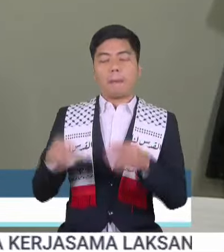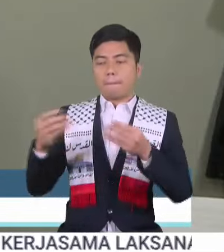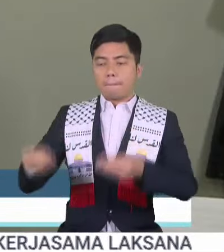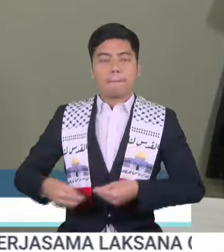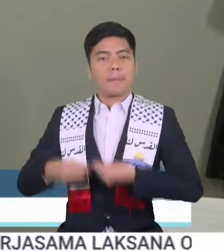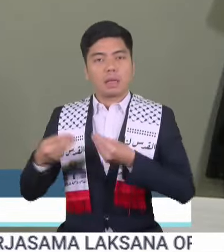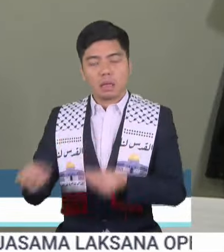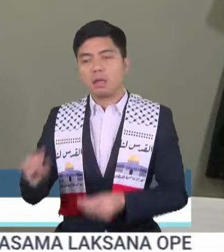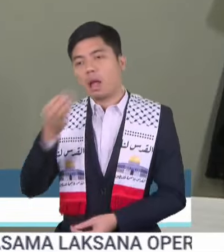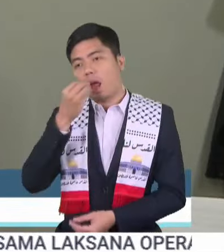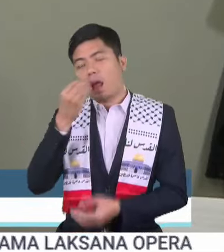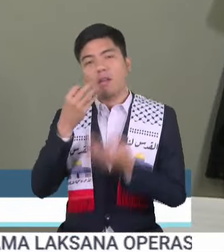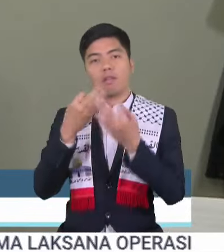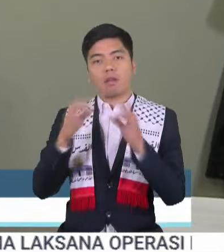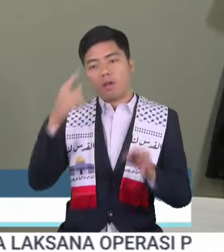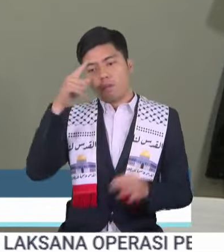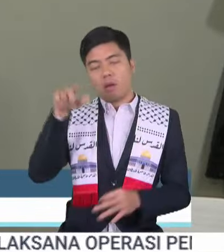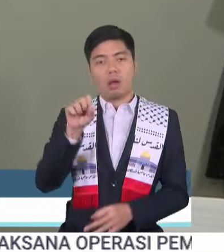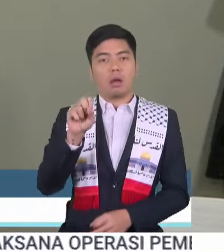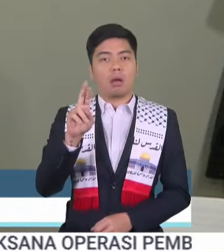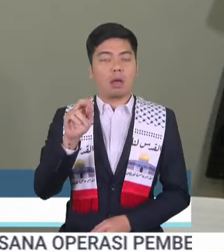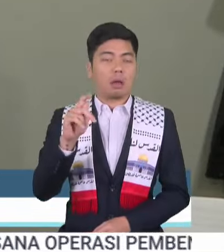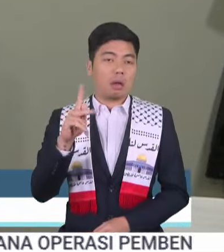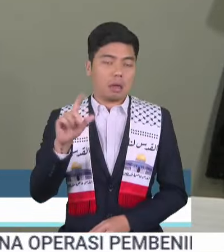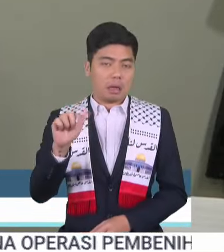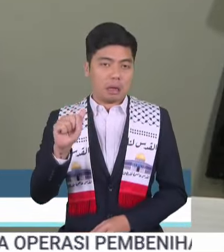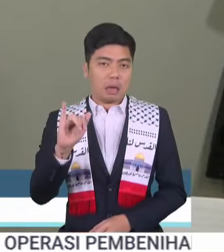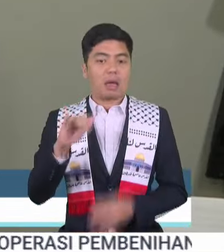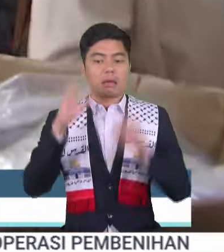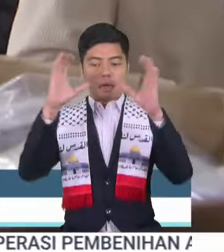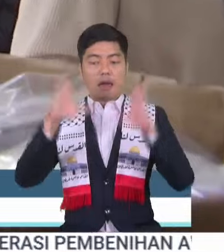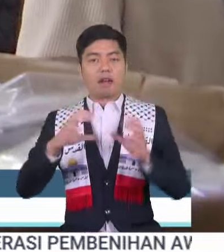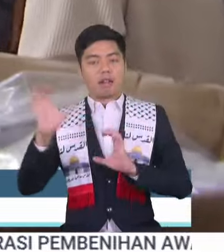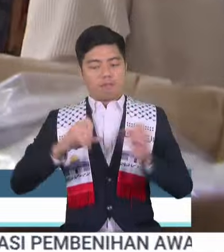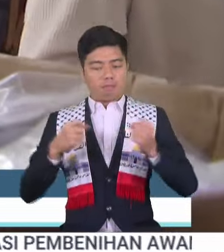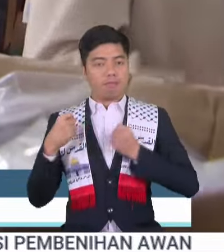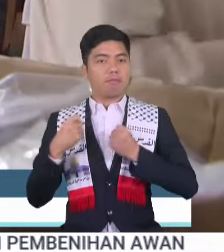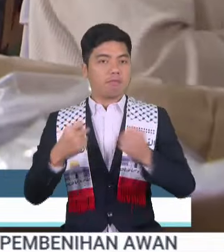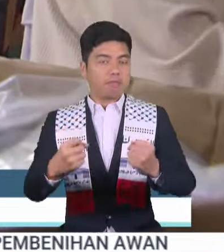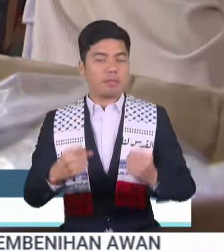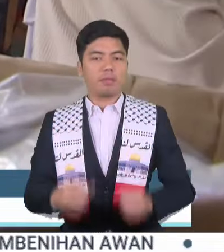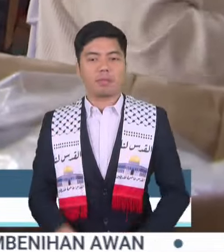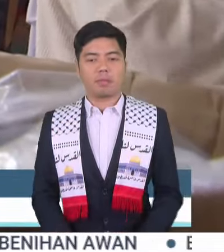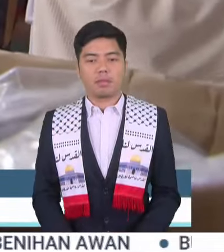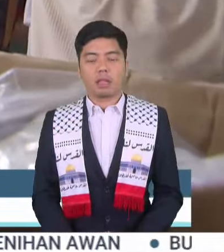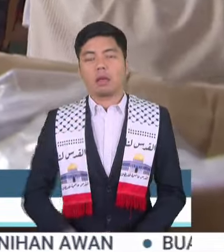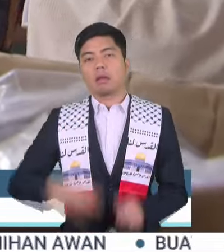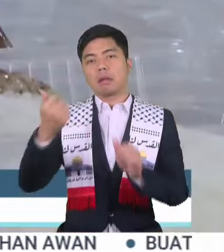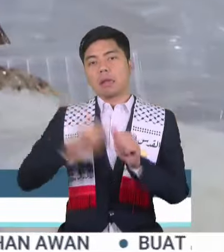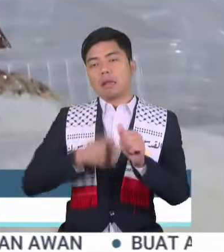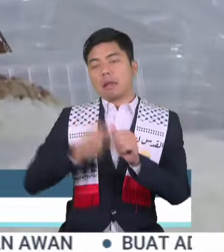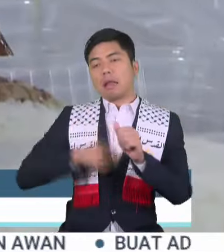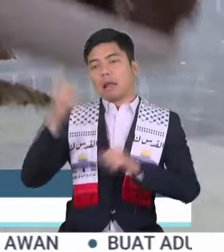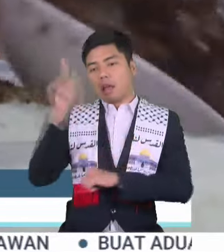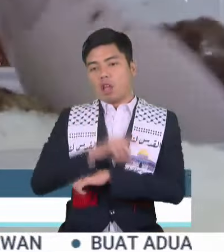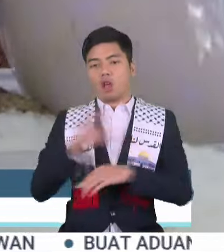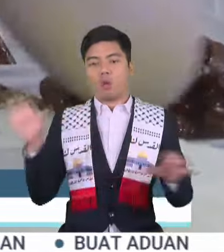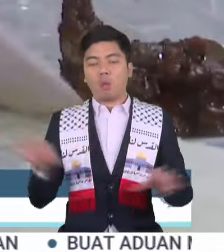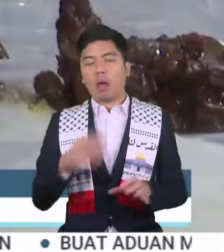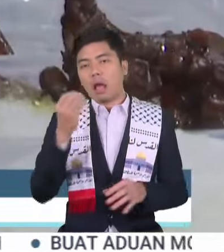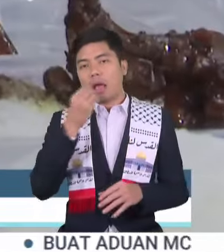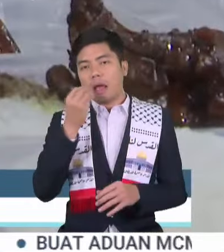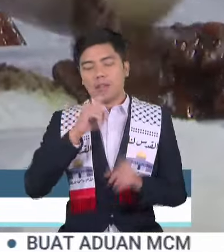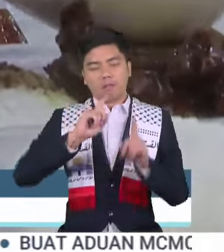memberi juadah percuma sungkai secara drive-thru. Setiap hari mereka akan menyediakan lauk pauk berbeza beserta